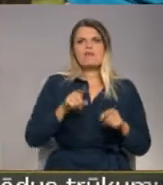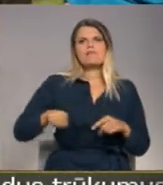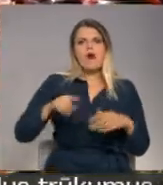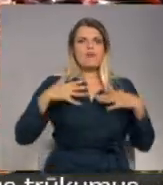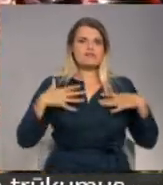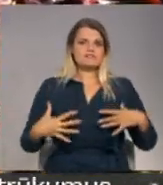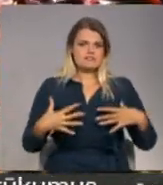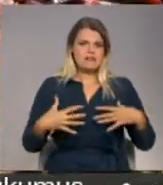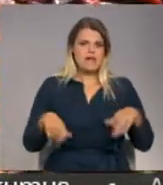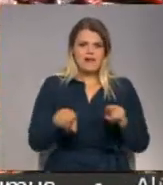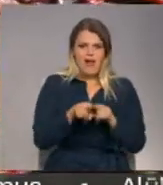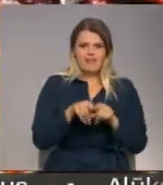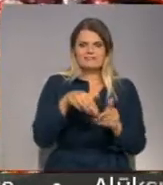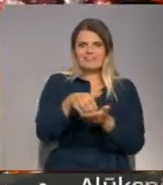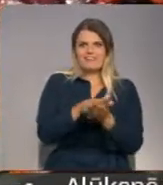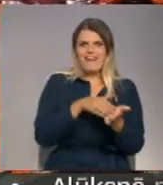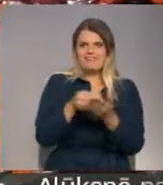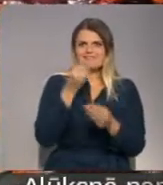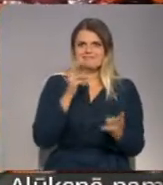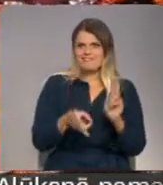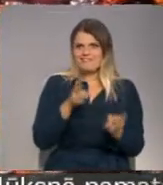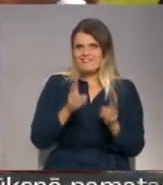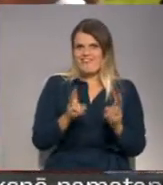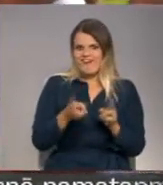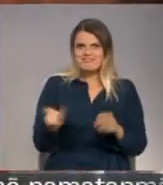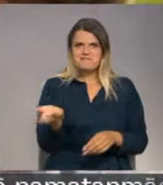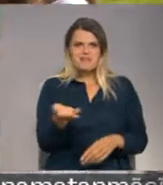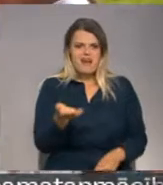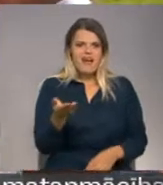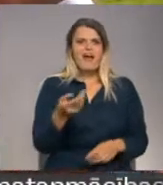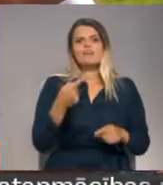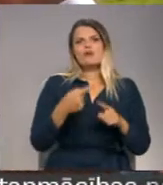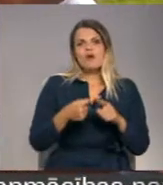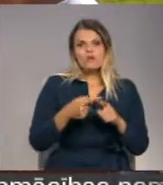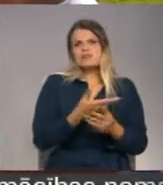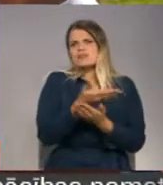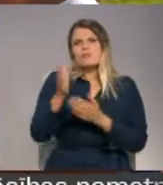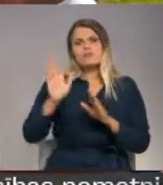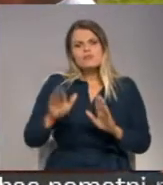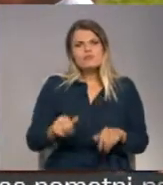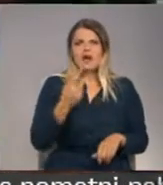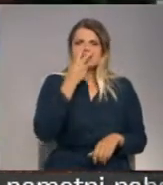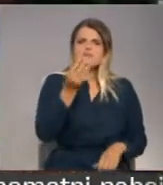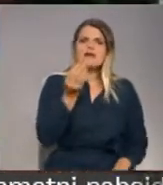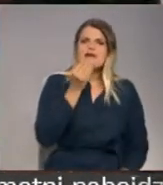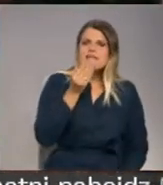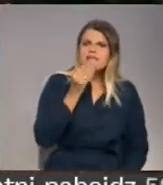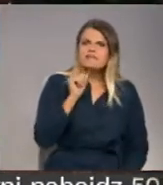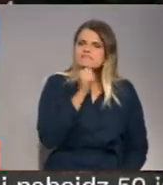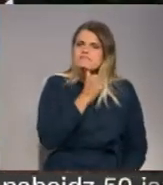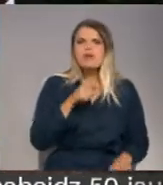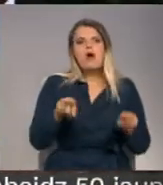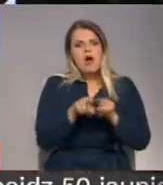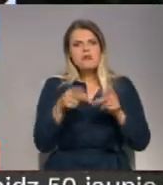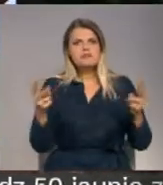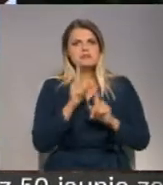drānas jeb villainas krāsas bija ieraugāmas dārzeņos uz pannas. Ikvienā vietā varēja baudīt ne tikai ēdienu, bet iepazīt arī